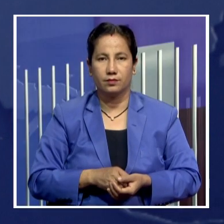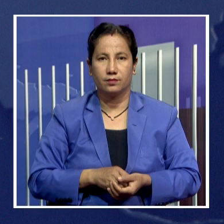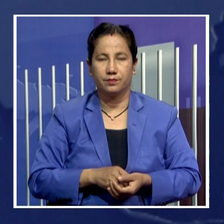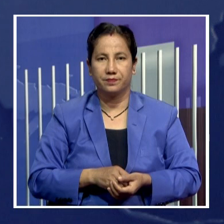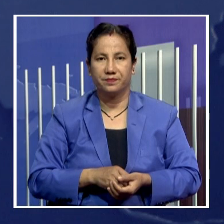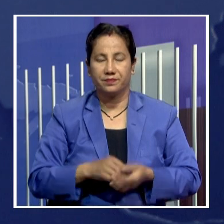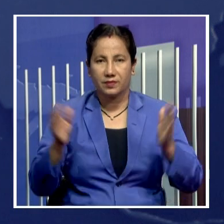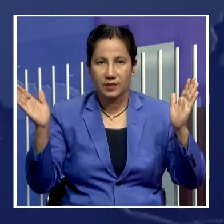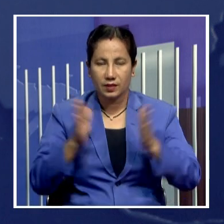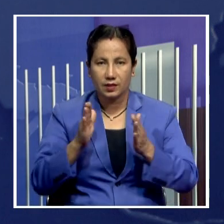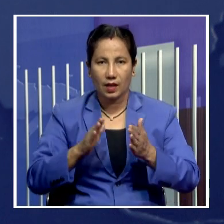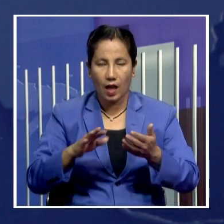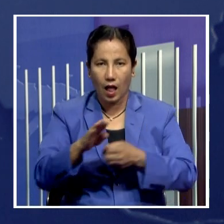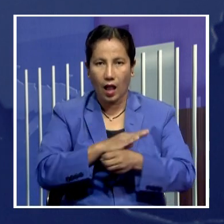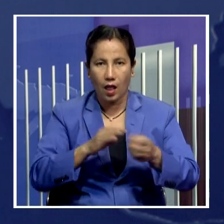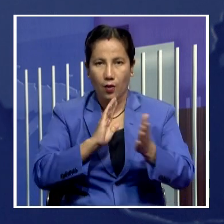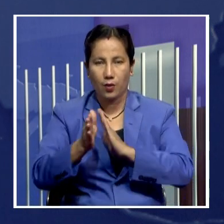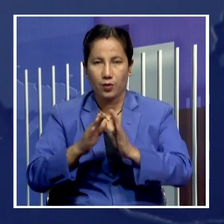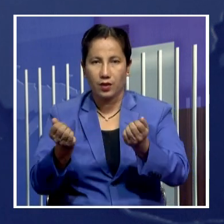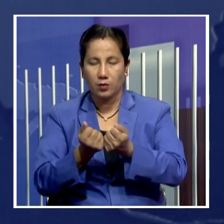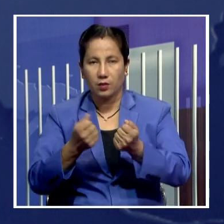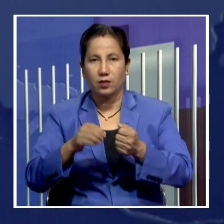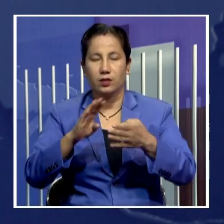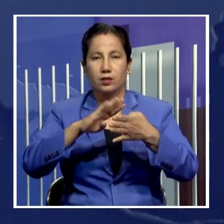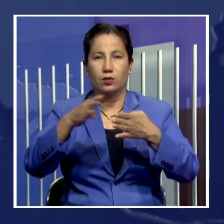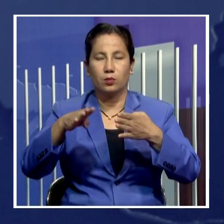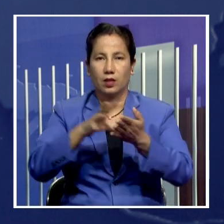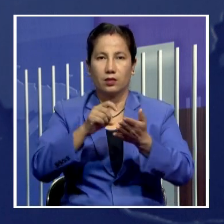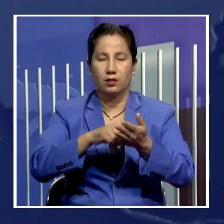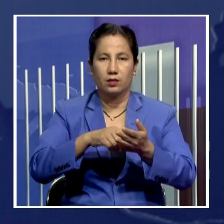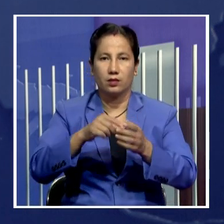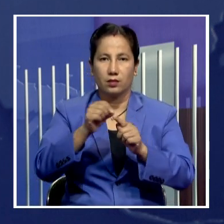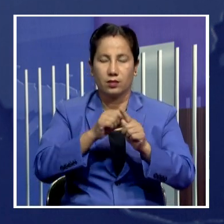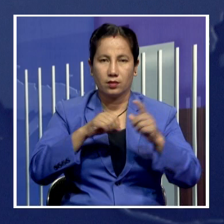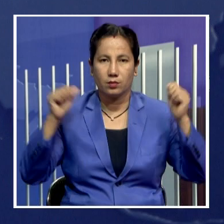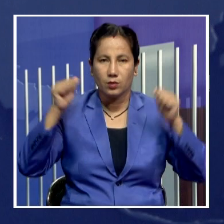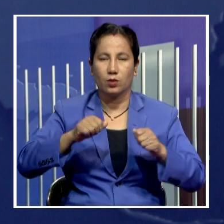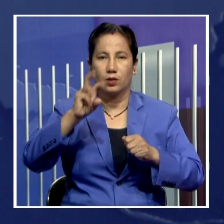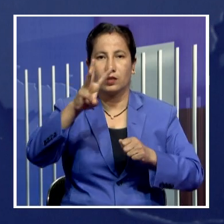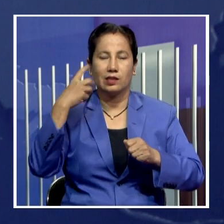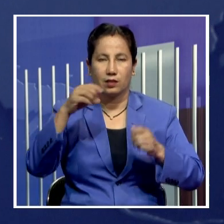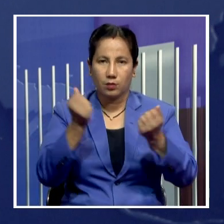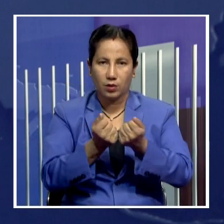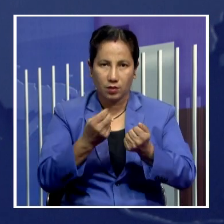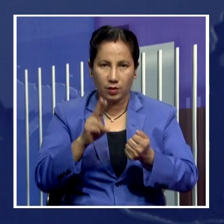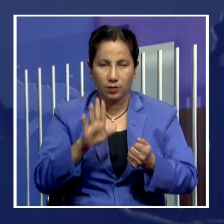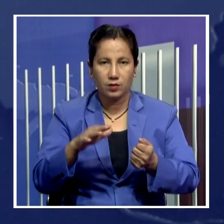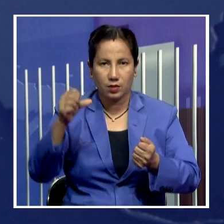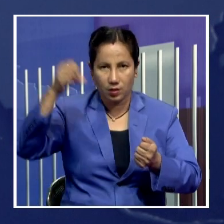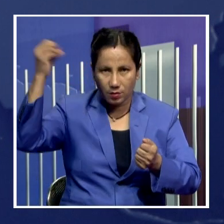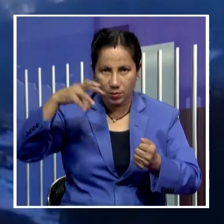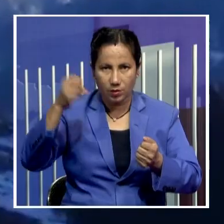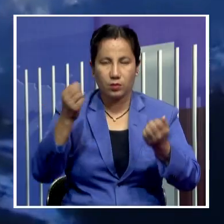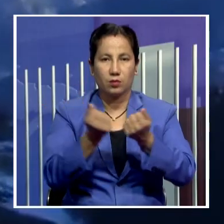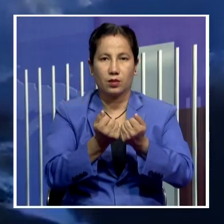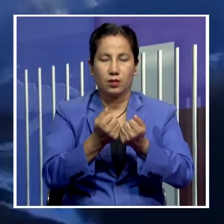हिल्दुम साना लघु जलविद्युत आयोजना अवरुद्ध भएपछि हुम्लाको सदरमुकाम सिमकोटमा 3 दिनदेखि अन्धकार भएको छ। विद्युत अवरुद्ध